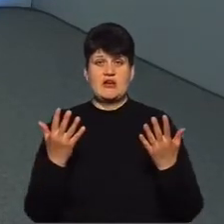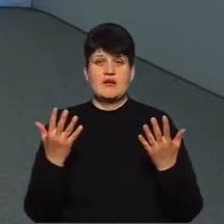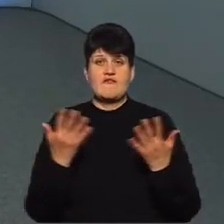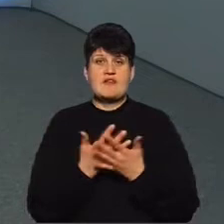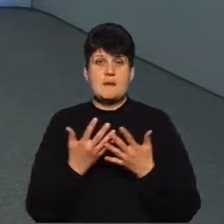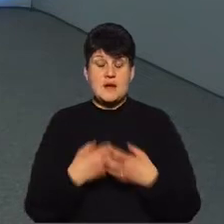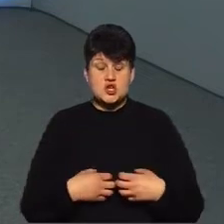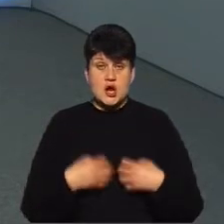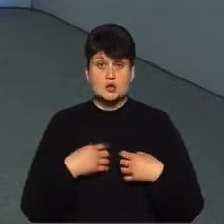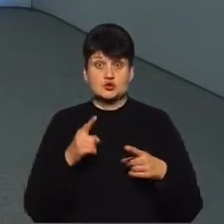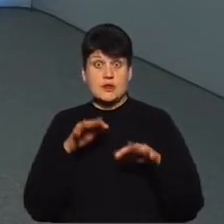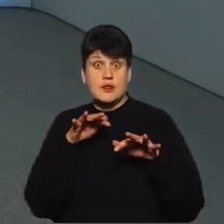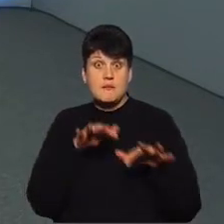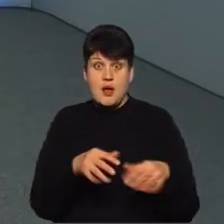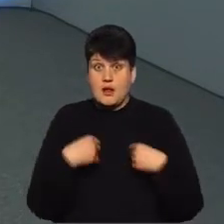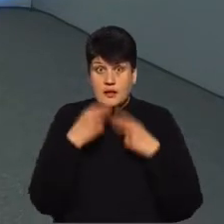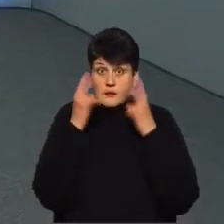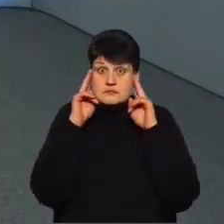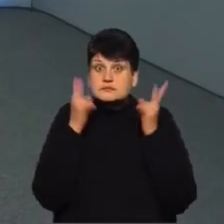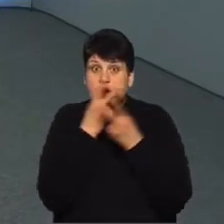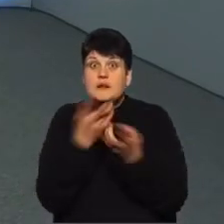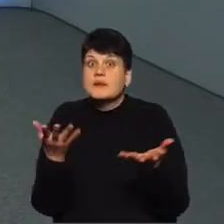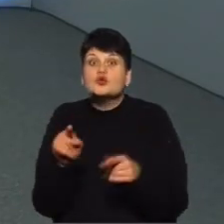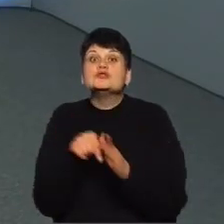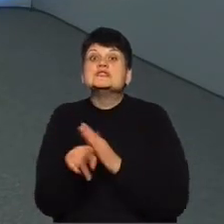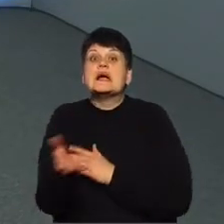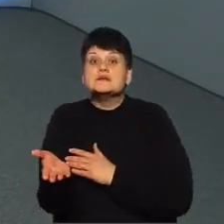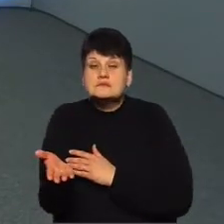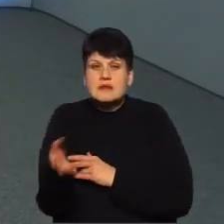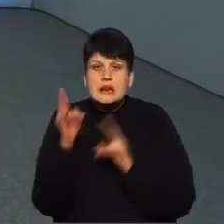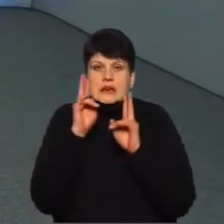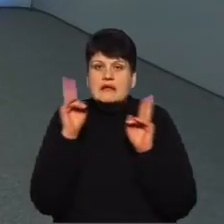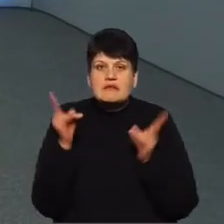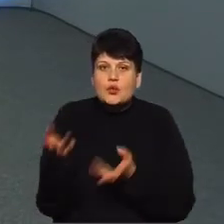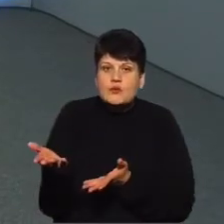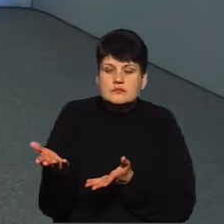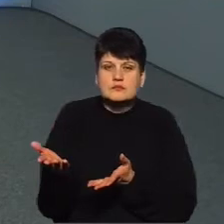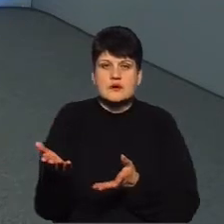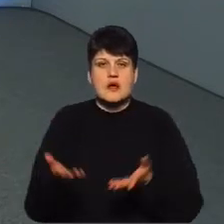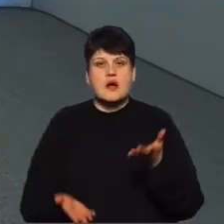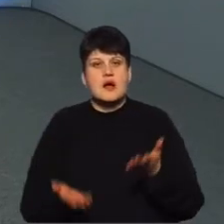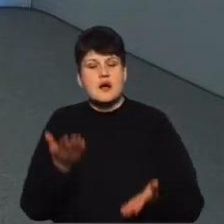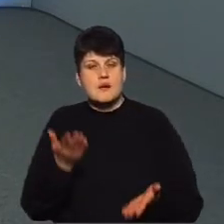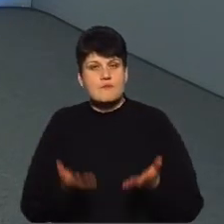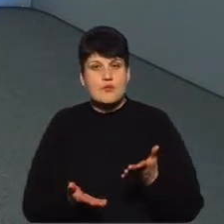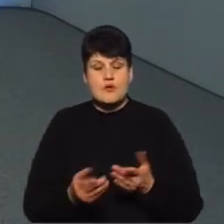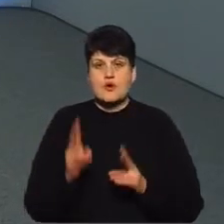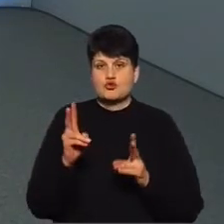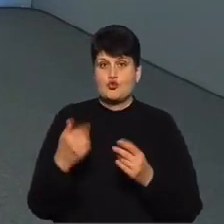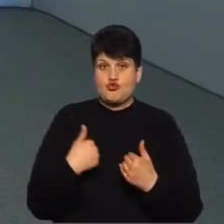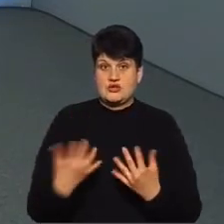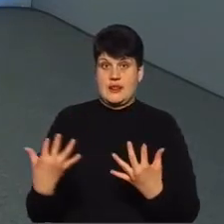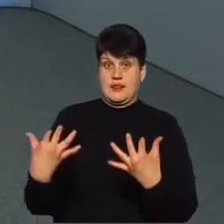щось напало, а я не знаю, що це таке, невідома істота якась. Або ж має на мене хтось напасти,